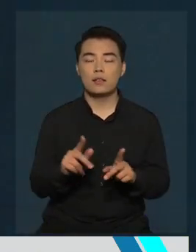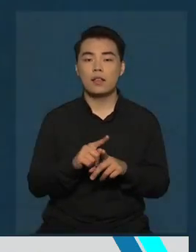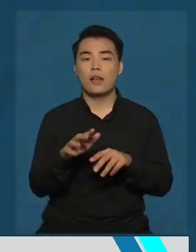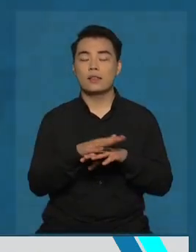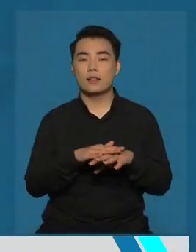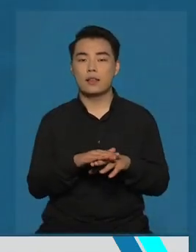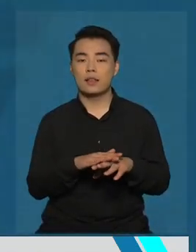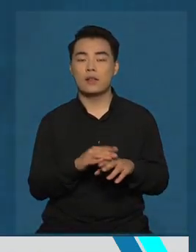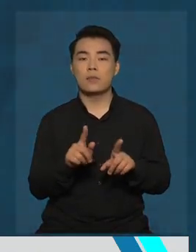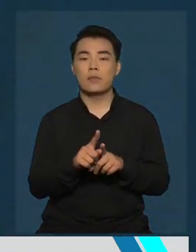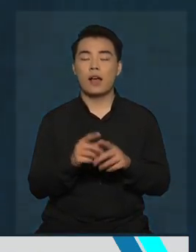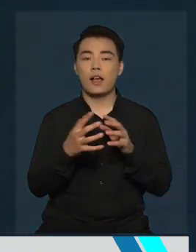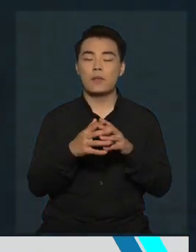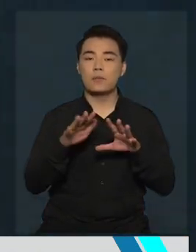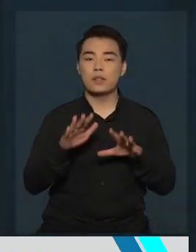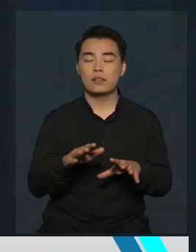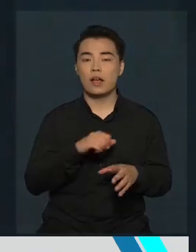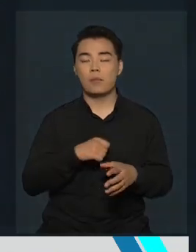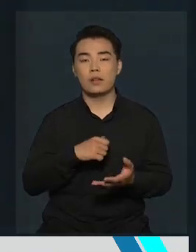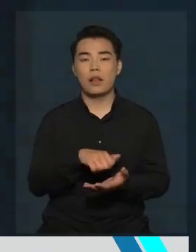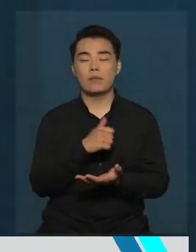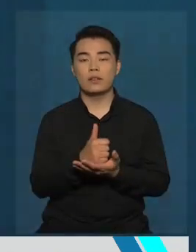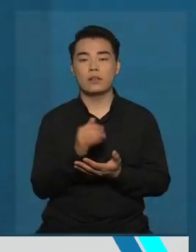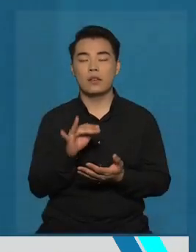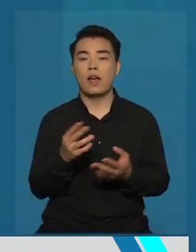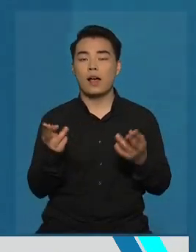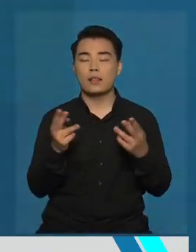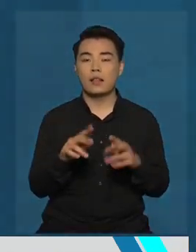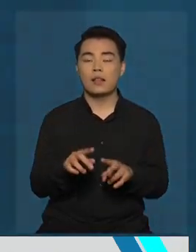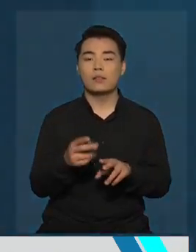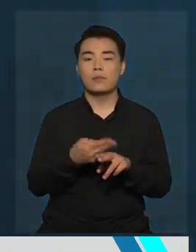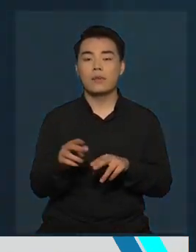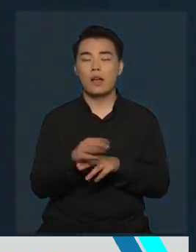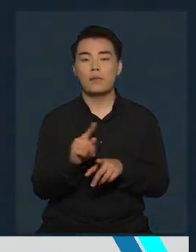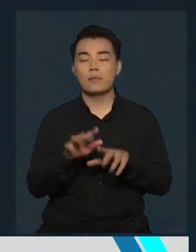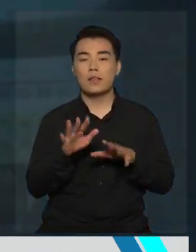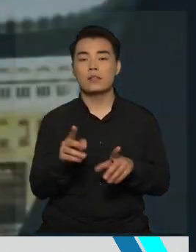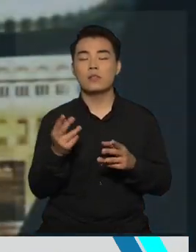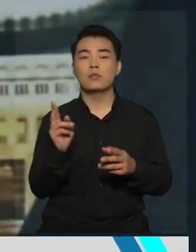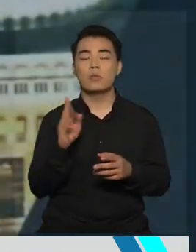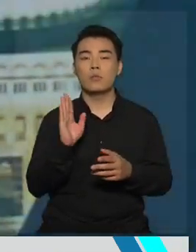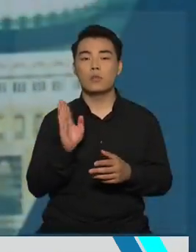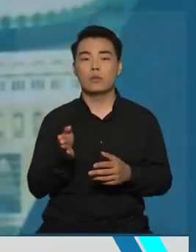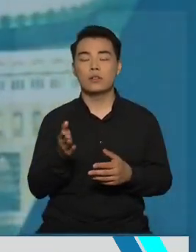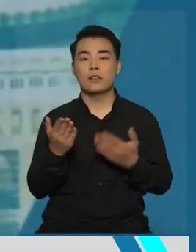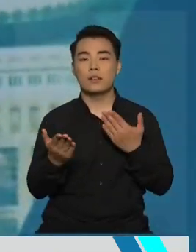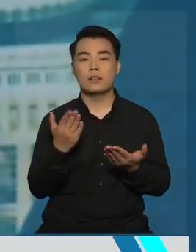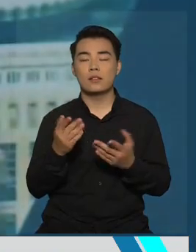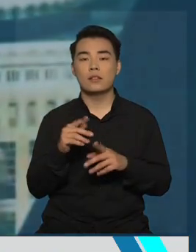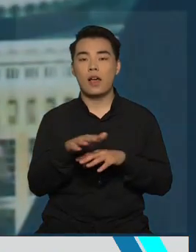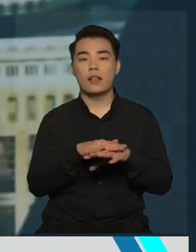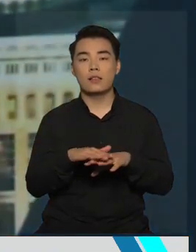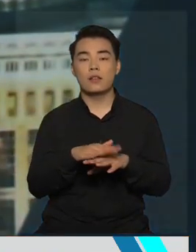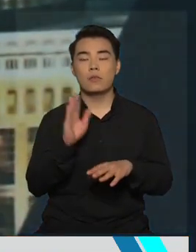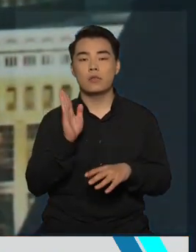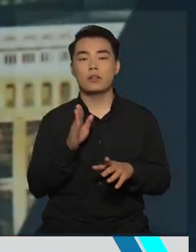население в приграничных территориях, самое главное. И сохранить население в приграничных территориях можно только в том случае, если население